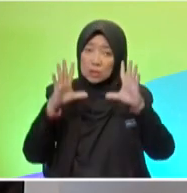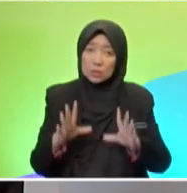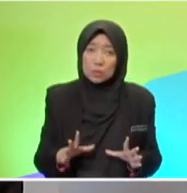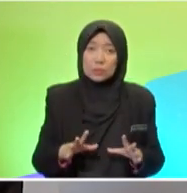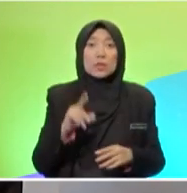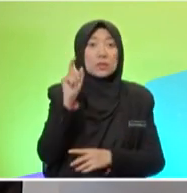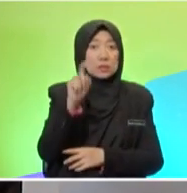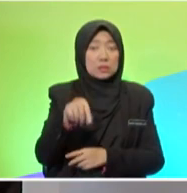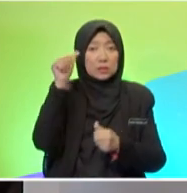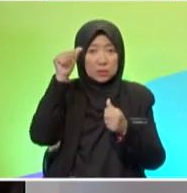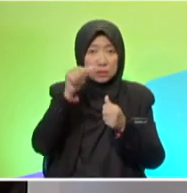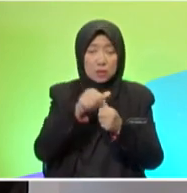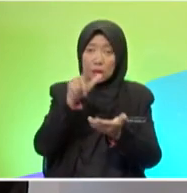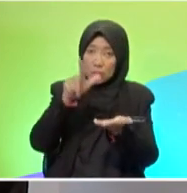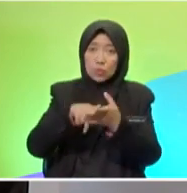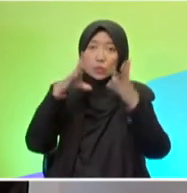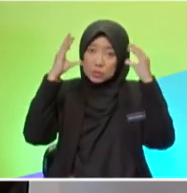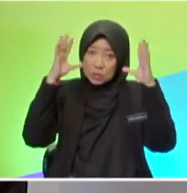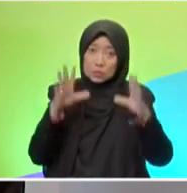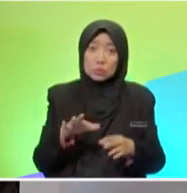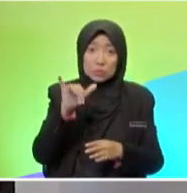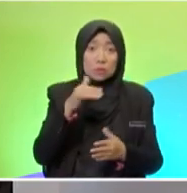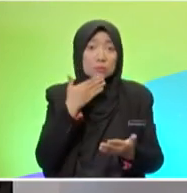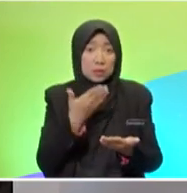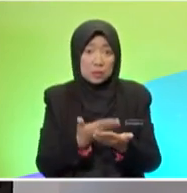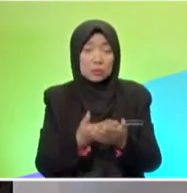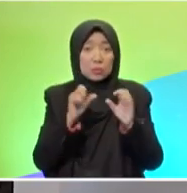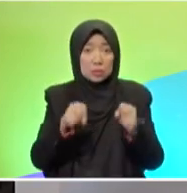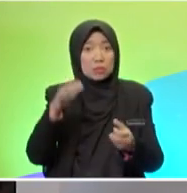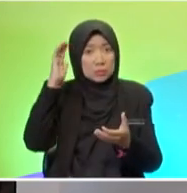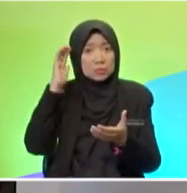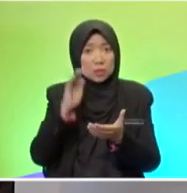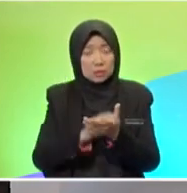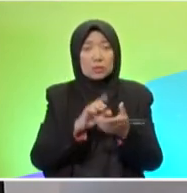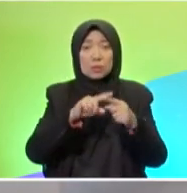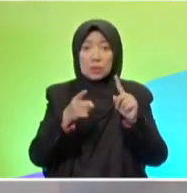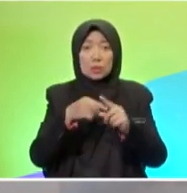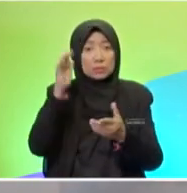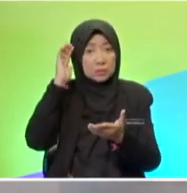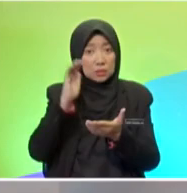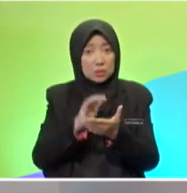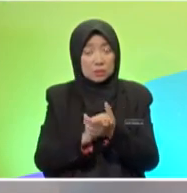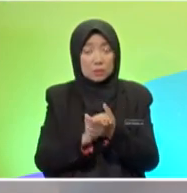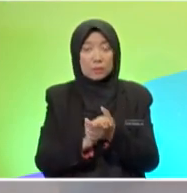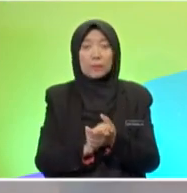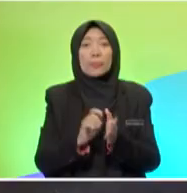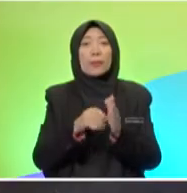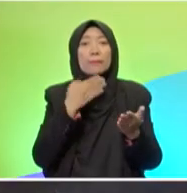kendalaporkan boleh kita percayai Oke dan kawan-kawan yang boleh kita percayai Oke terbaik